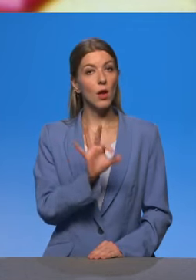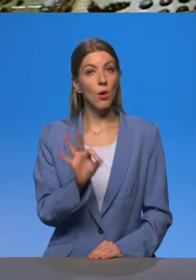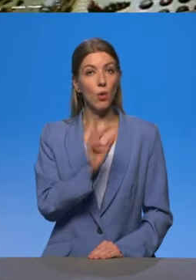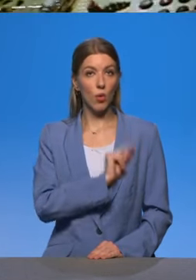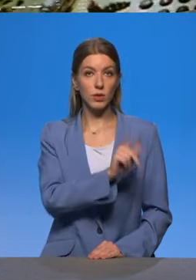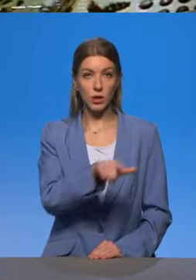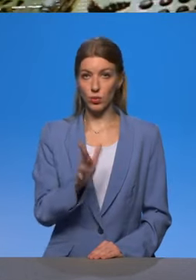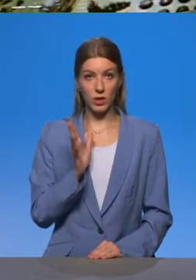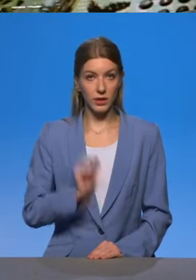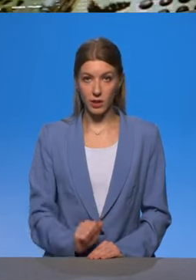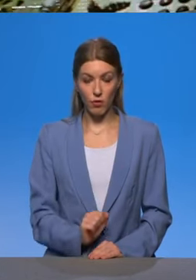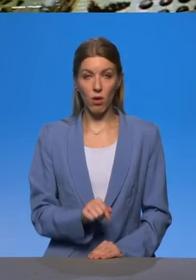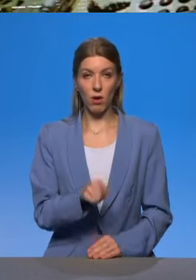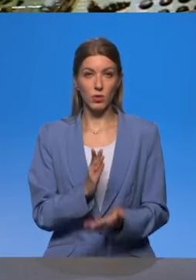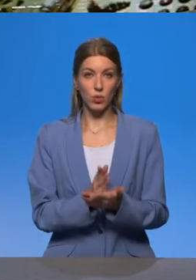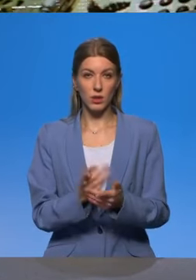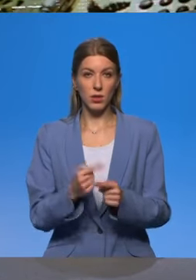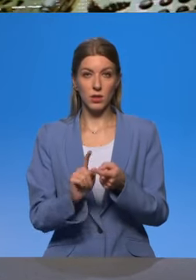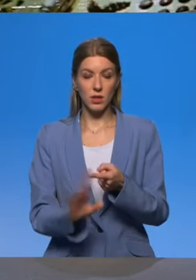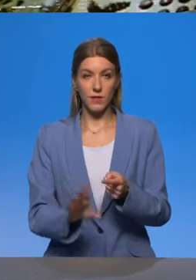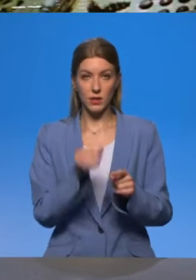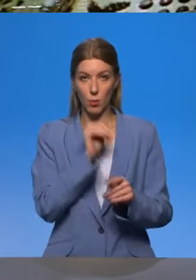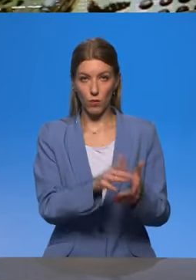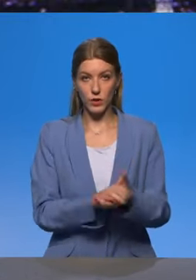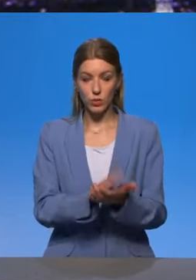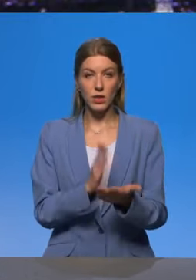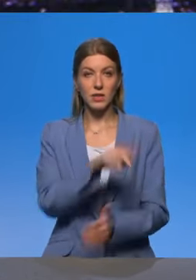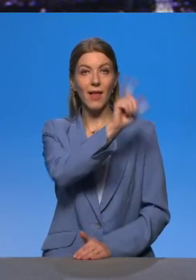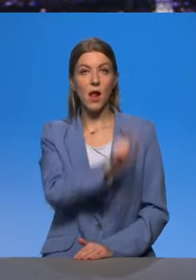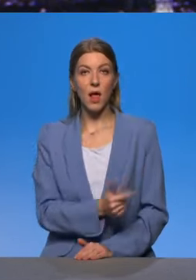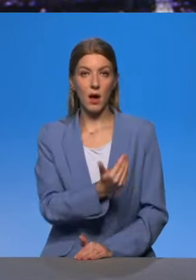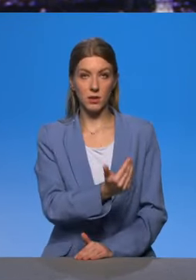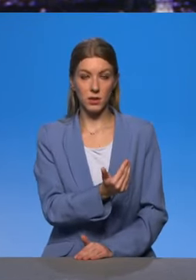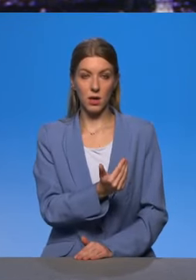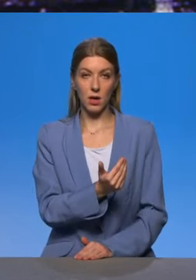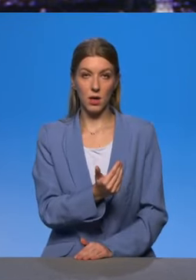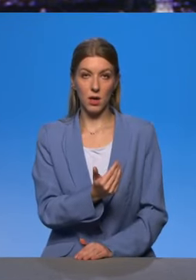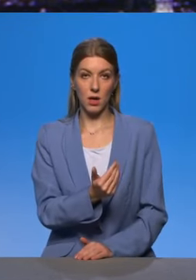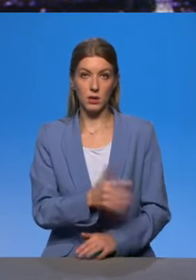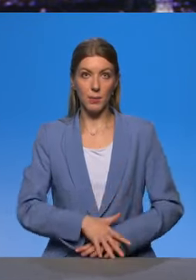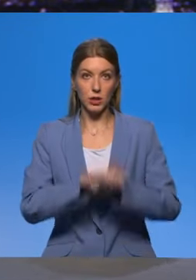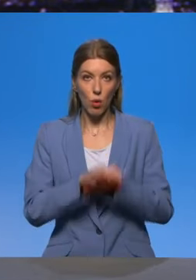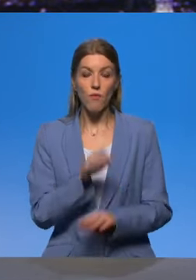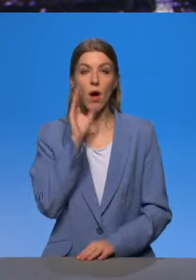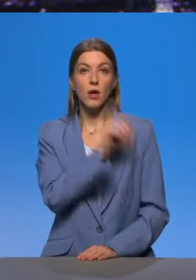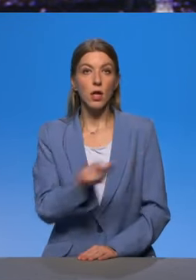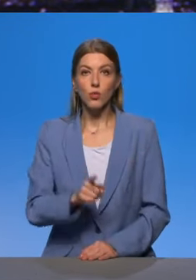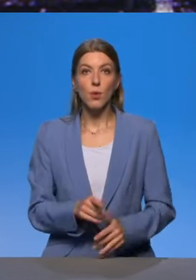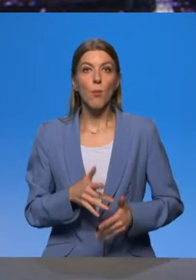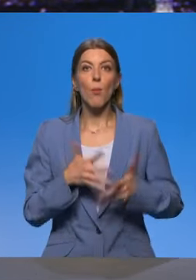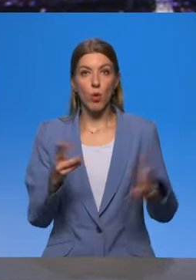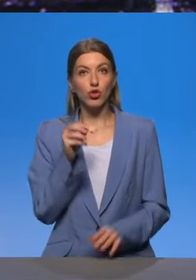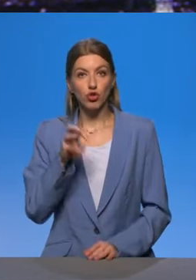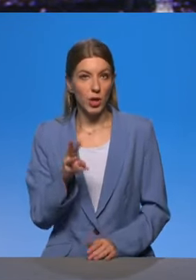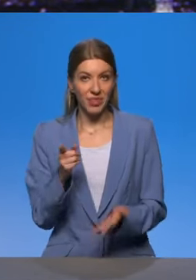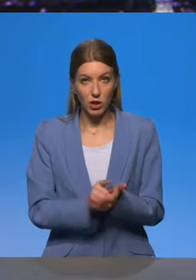знаете, там, ну, вот есть, правда, это с профсоюзами связана такая итальянская забастовка, когда люди не делают больше, чем они там должны делать, да, по предписаниям. А вот